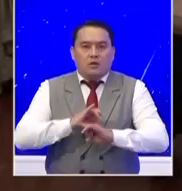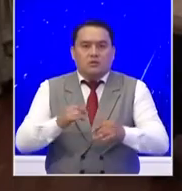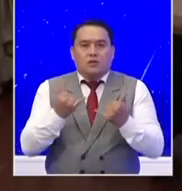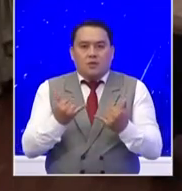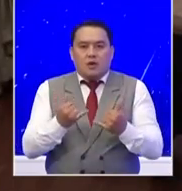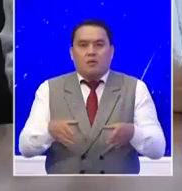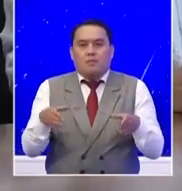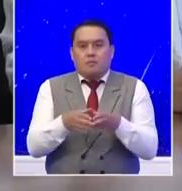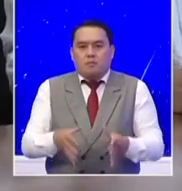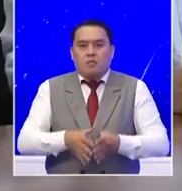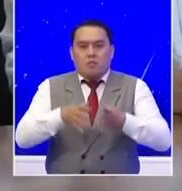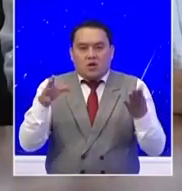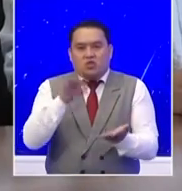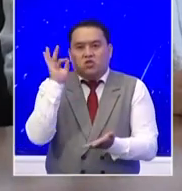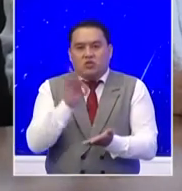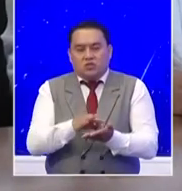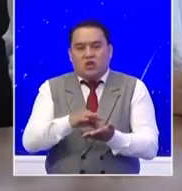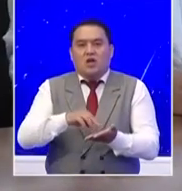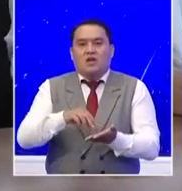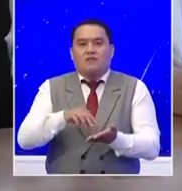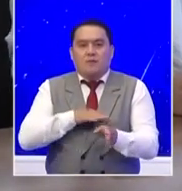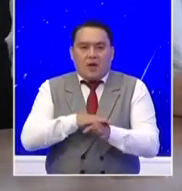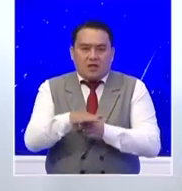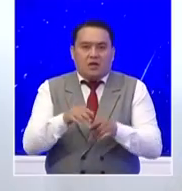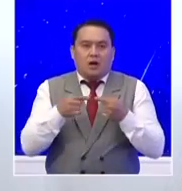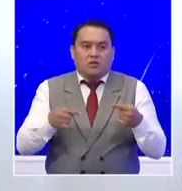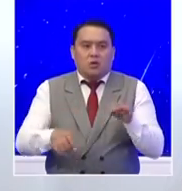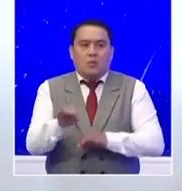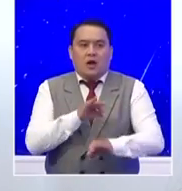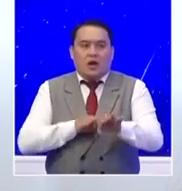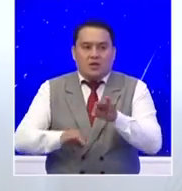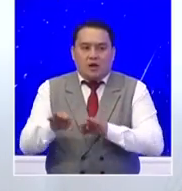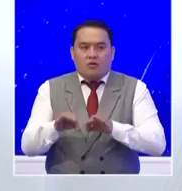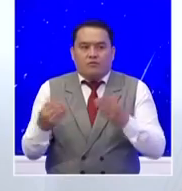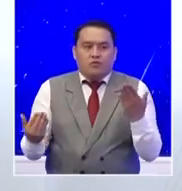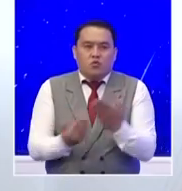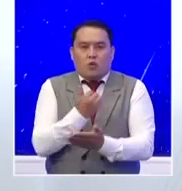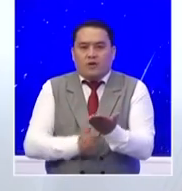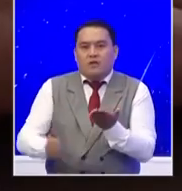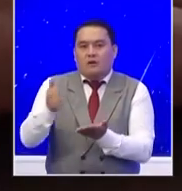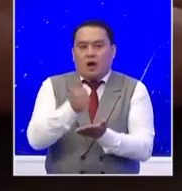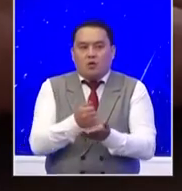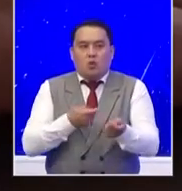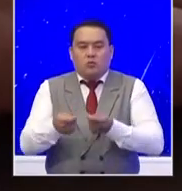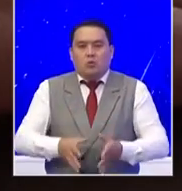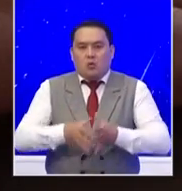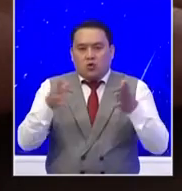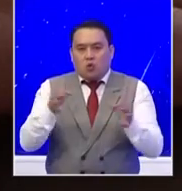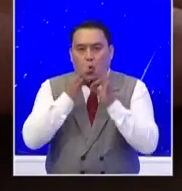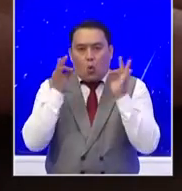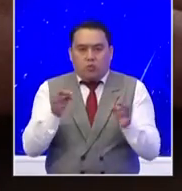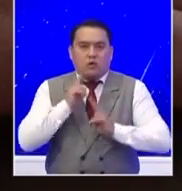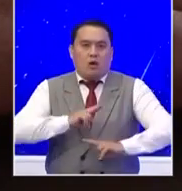перед корпорацией стоят большие задачи по реализации различных проектов. У вновь назначенного руководителя большой опыт работы